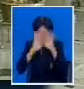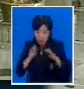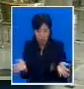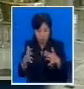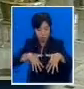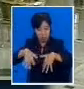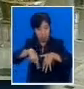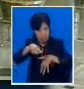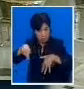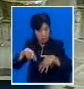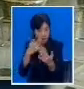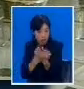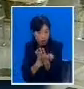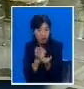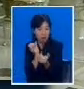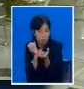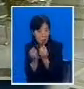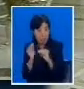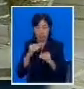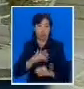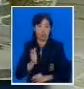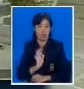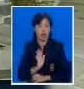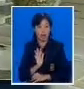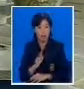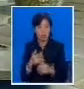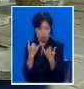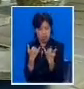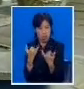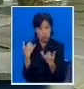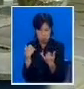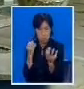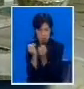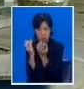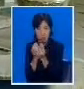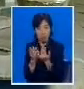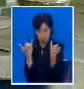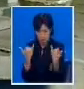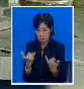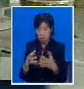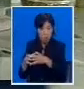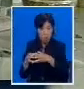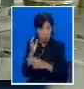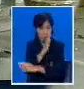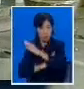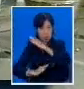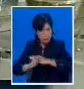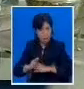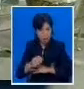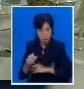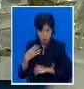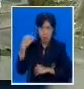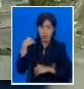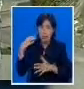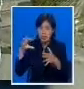และบังเอิญเรื่องนี้ก็ไปกระทบหลายสลับซับซ้อนมากนะครับคนพิการเองก็มีการเคลื่อนไหวคัดค้านไอ้เรื่องของหวยตู้อยู่ด้